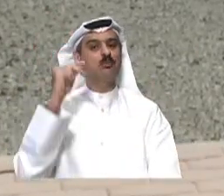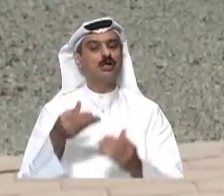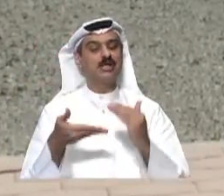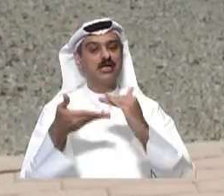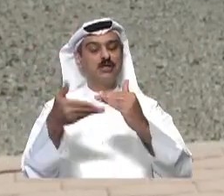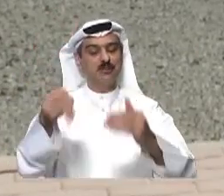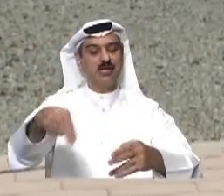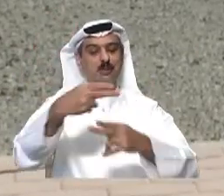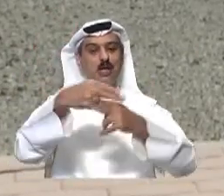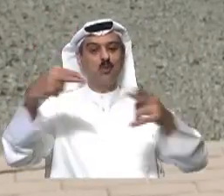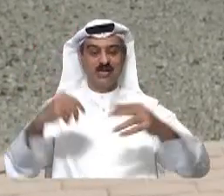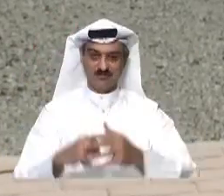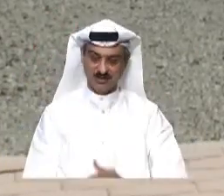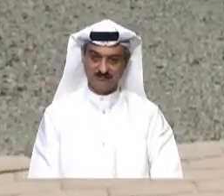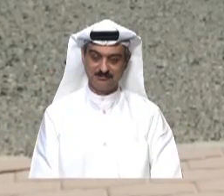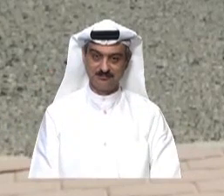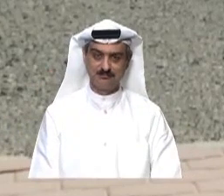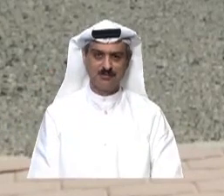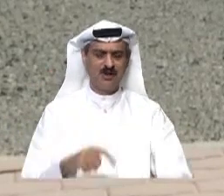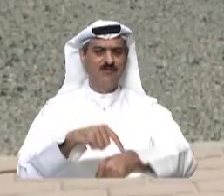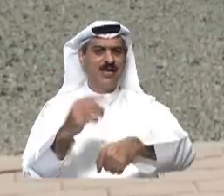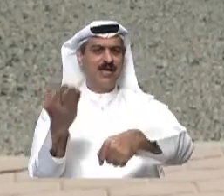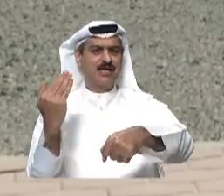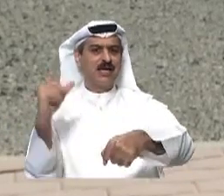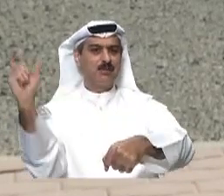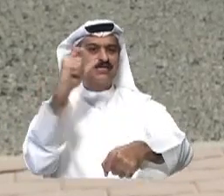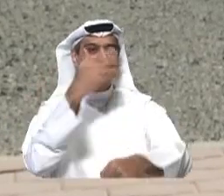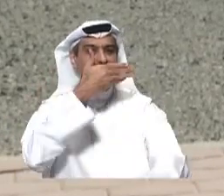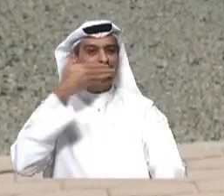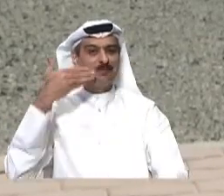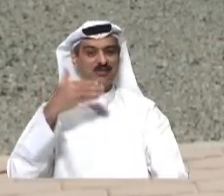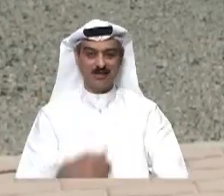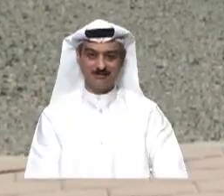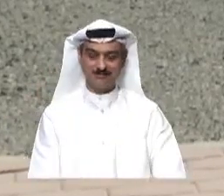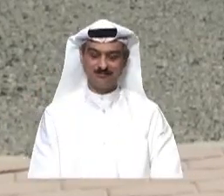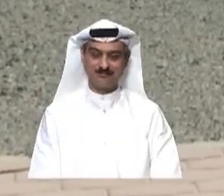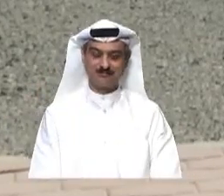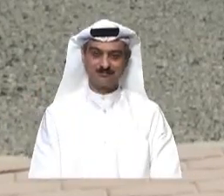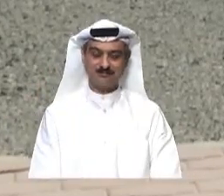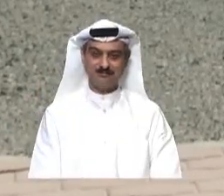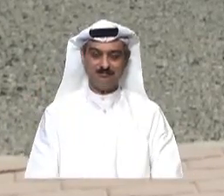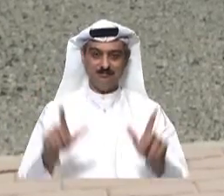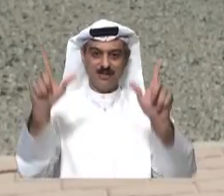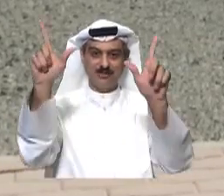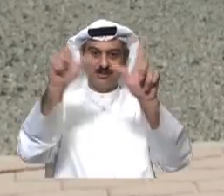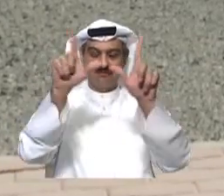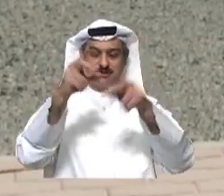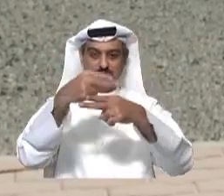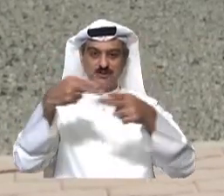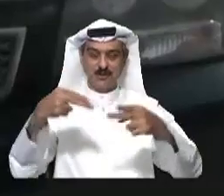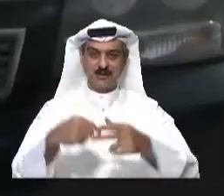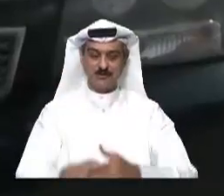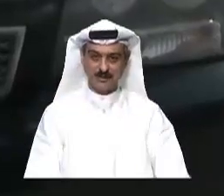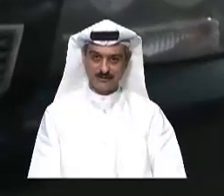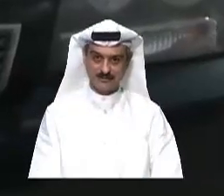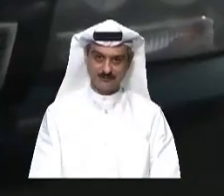دولة الكويت قبل حلول شهر رمضان المبارك. فهد التركي، تلفزيون دولة الكويت.